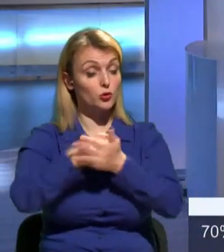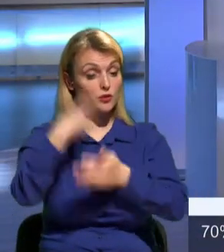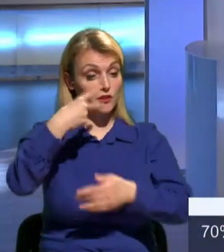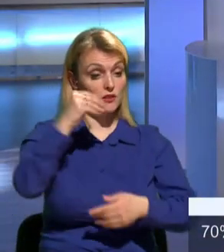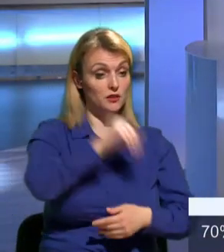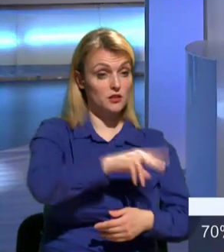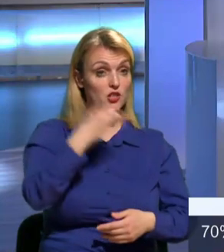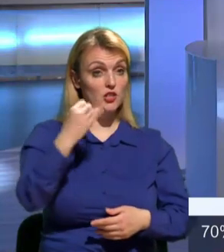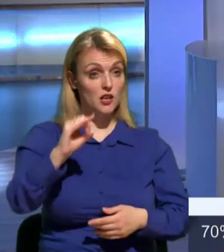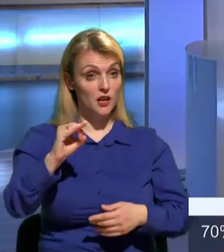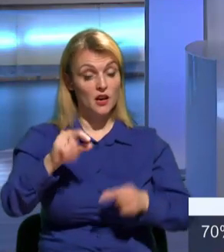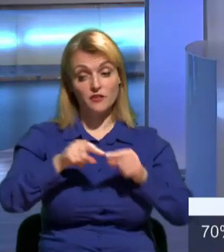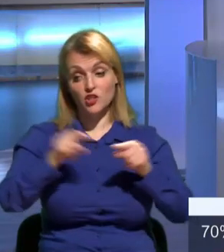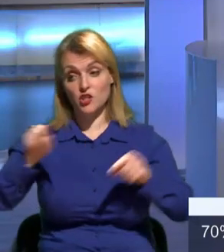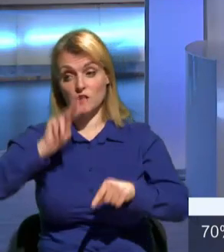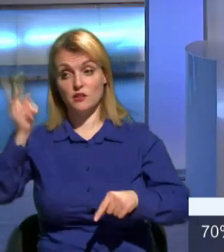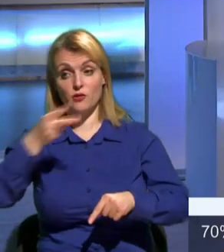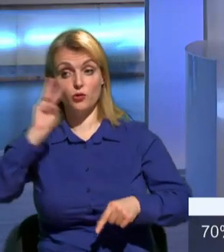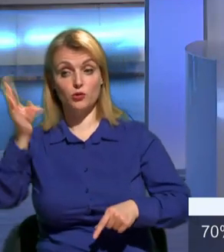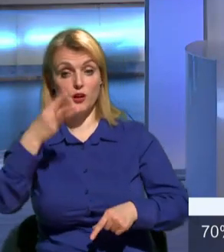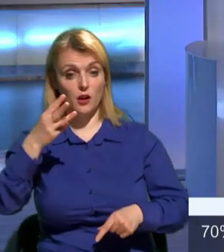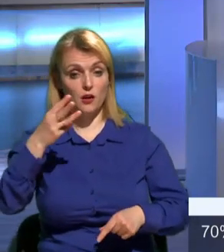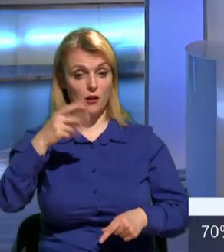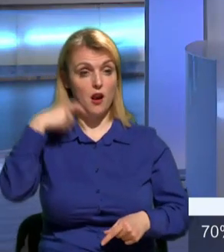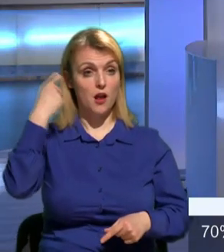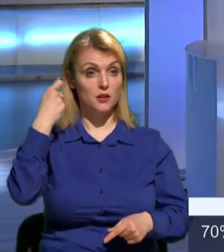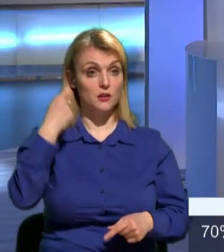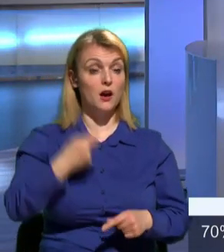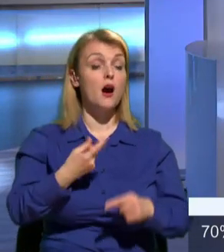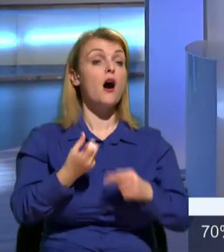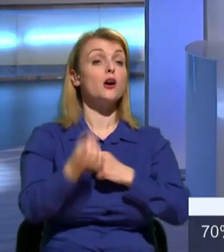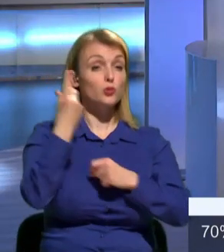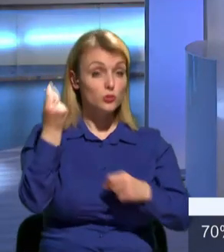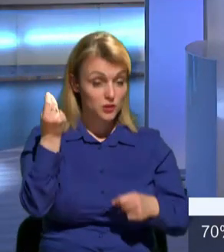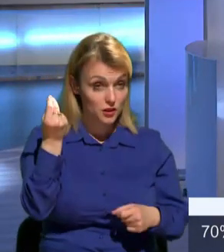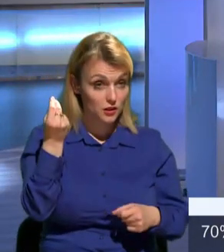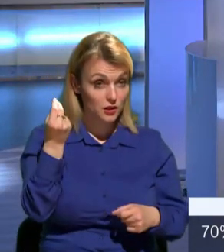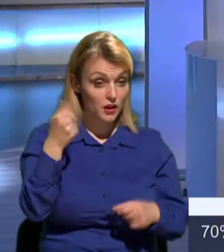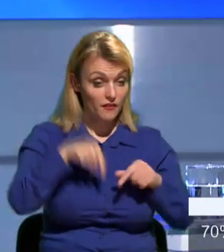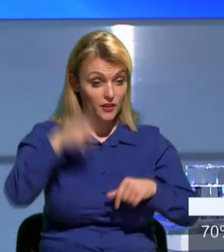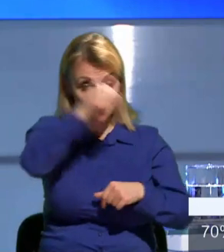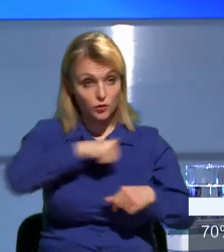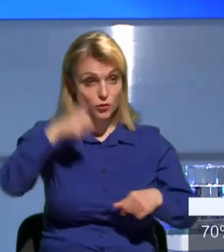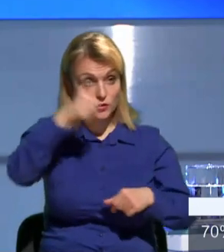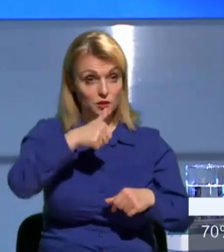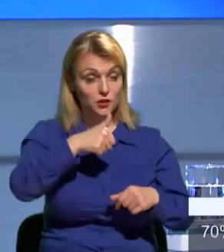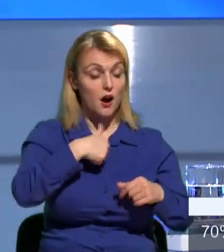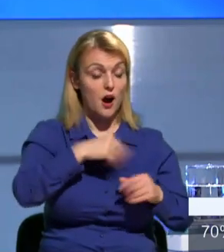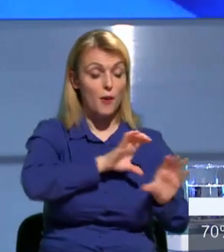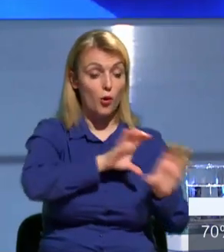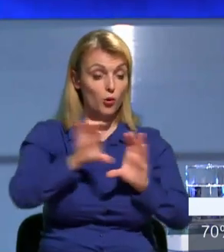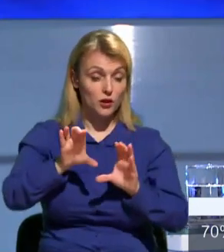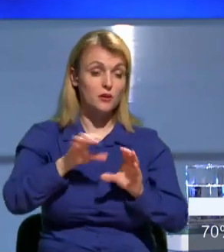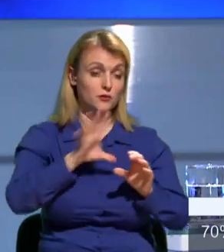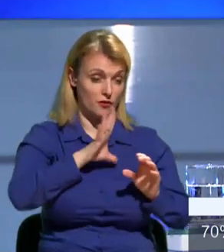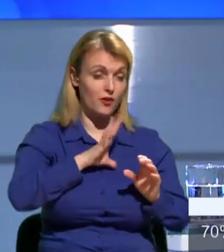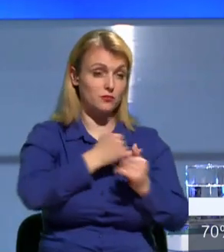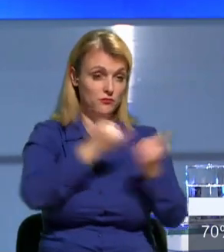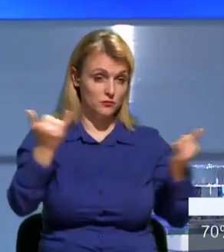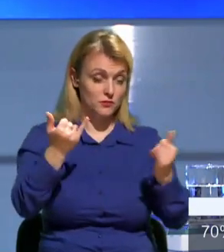lei parcursul următoarelor 2-3 ani. Cât costă lucrul ăsta și de unde bani? Noi anul acesta am acordat acest suport la